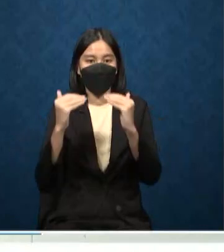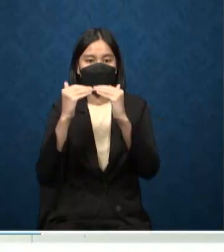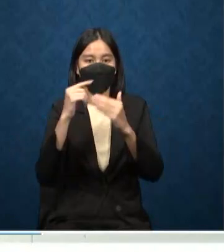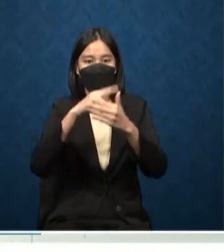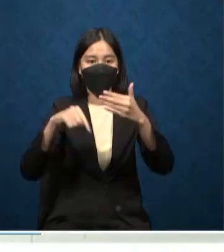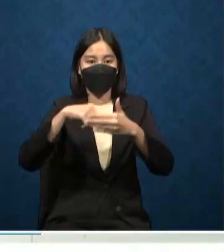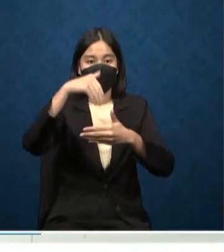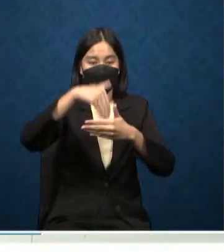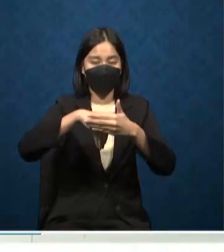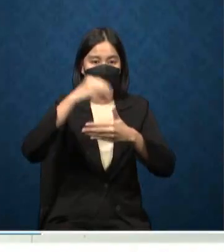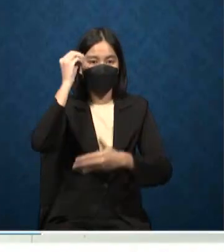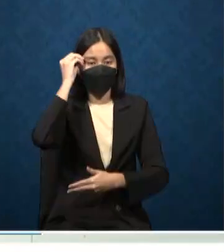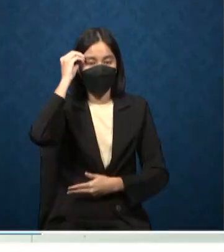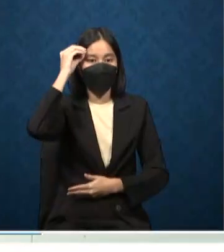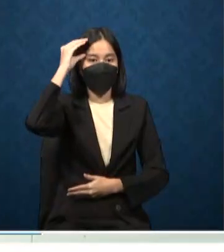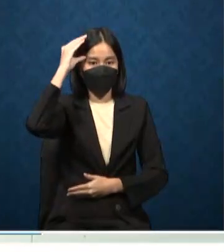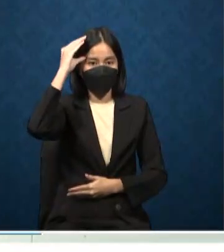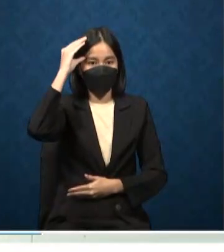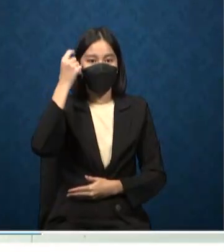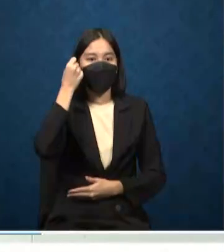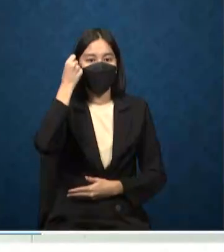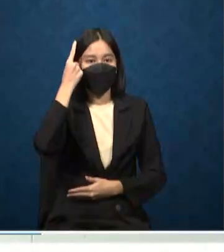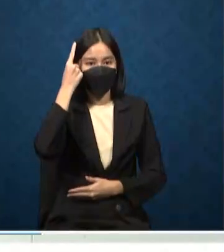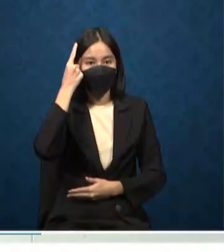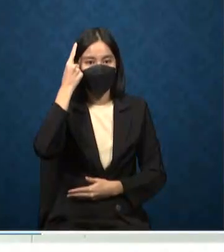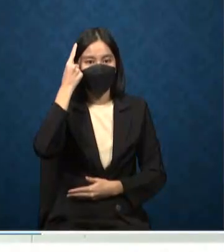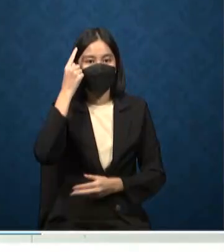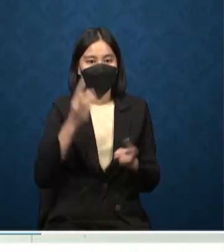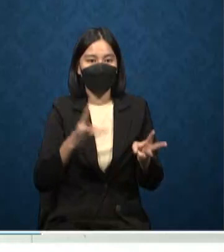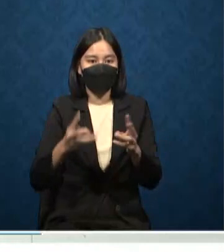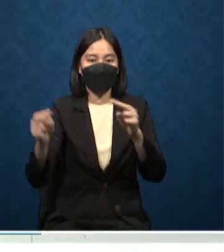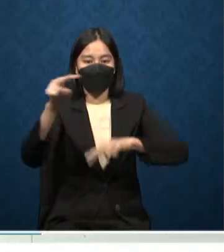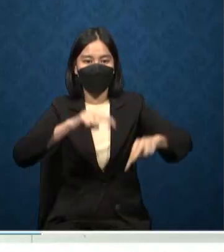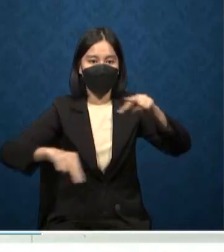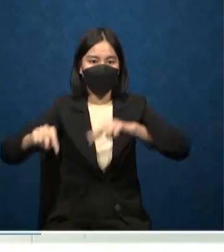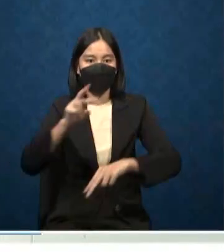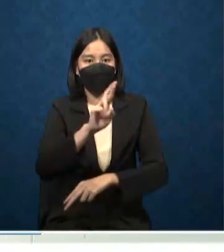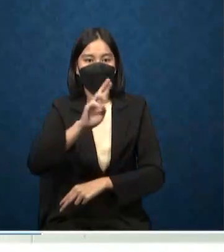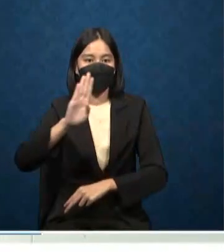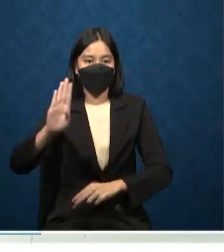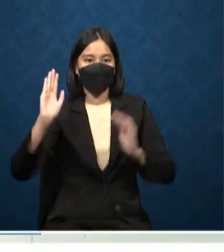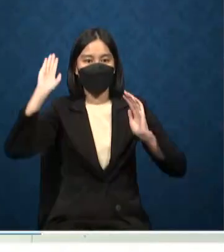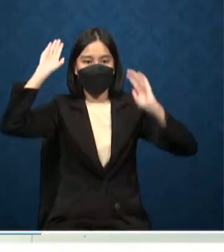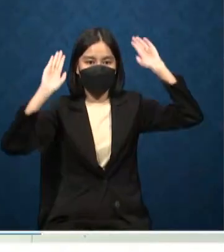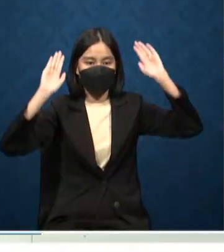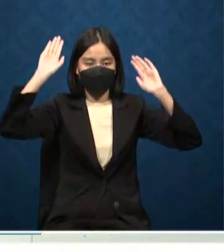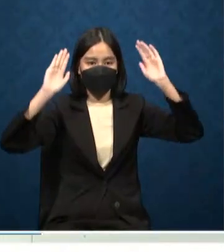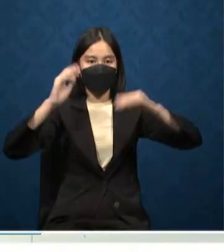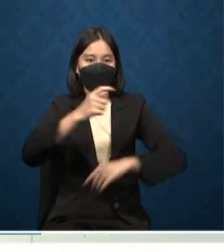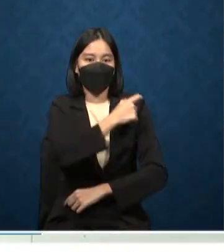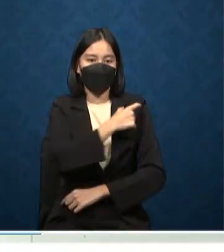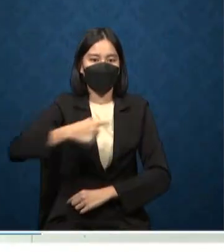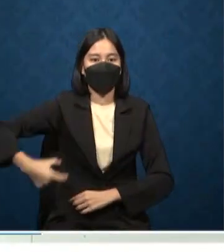ตระหนักรู้และเข้าใจในหลักการปกครองในระบอบประชาธิปไตยอันมีพระมหากษัตริย์ทรงเป็น